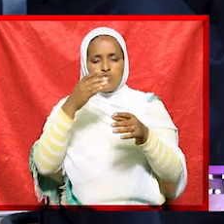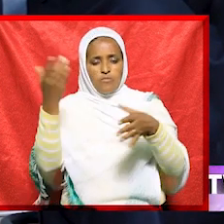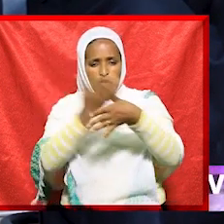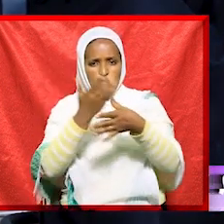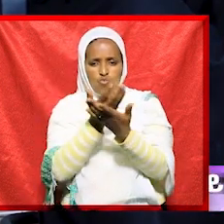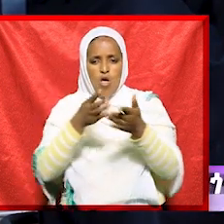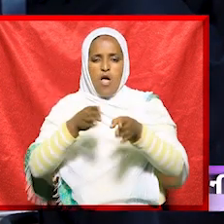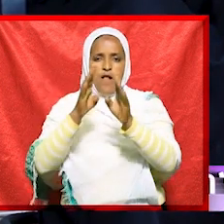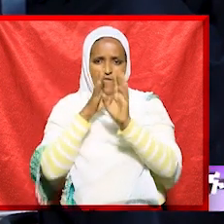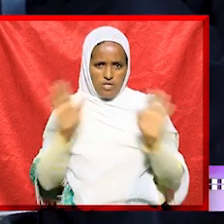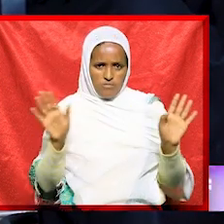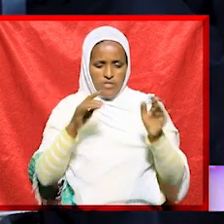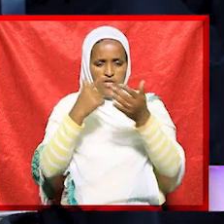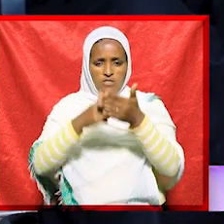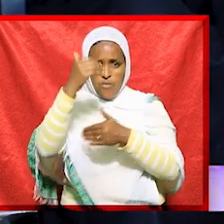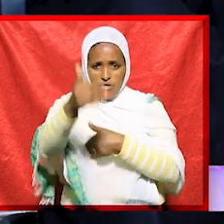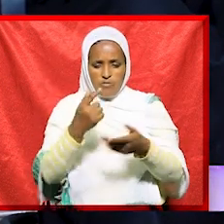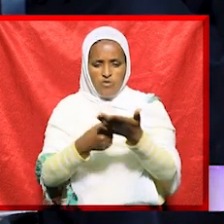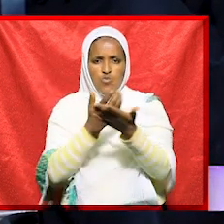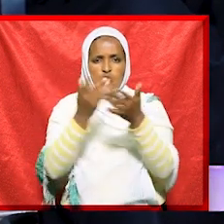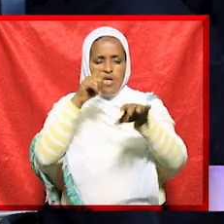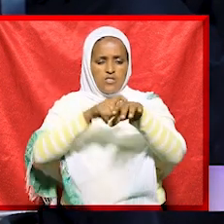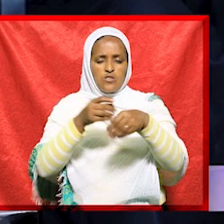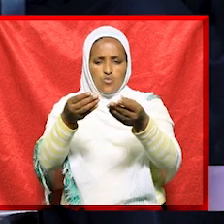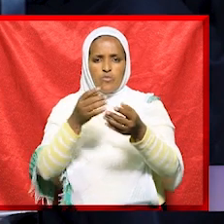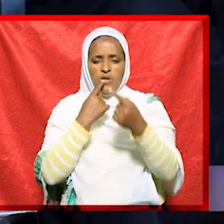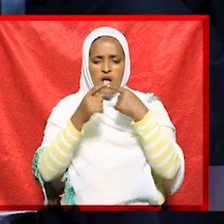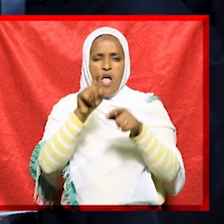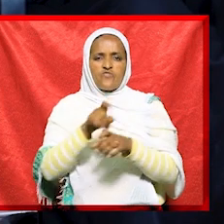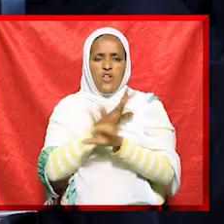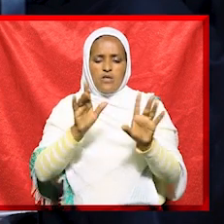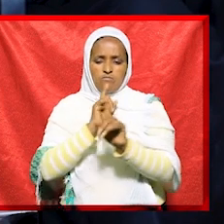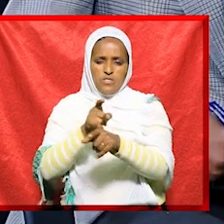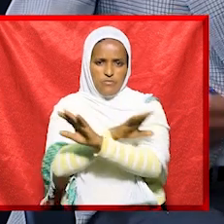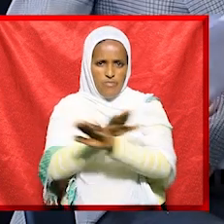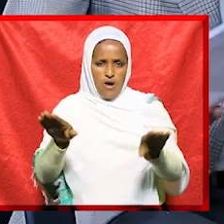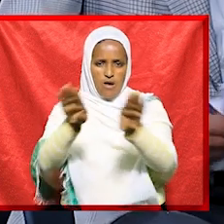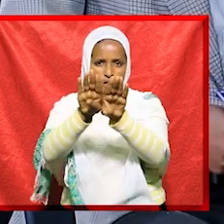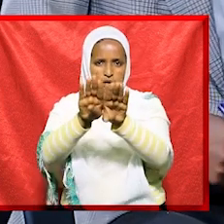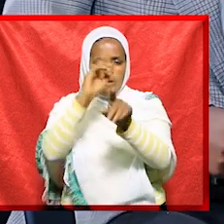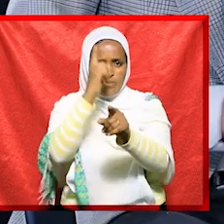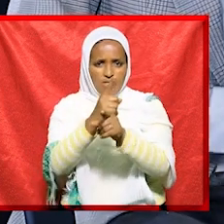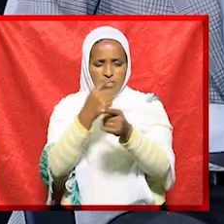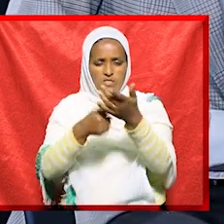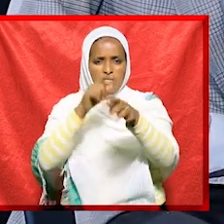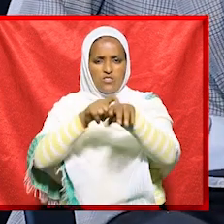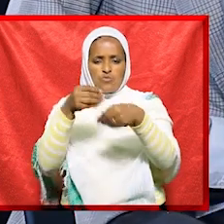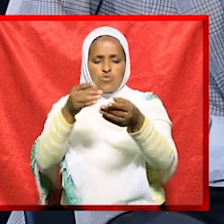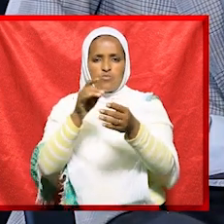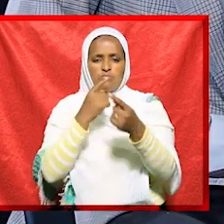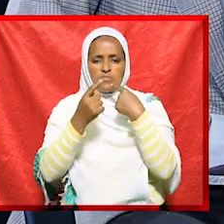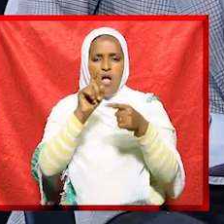የሚከለከለውን ጉዳይ አልፈቅድም፣ ከዚህም ባሻገር በዚህ ጉዳይ ጊዜ ሰጥቶ መነጋገርም አስፈላጊ አይደለም የሚል አይነት ምላሽ ሰጥተዋል። በትክክልም በዚህ ጉዳይ ጊዜ ሰጥቶ